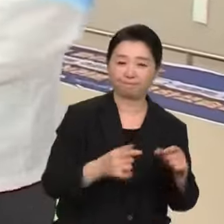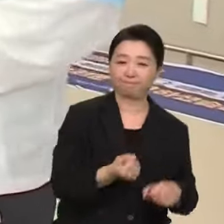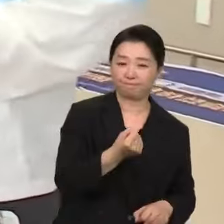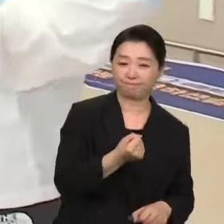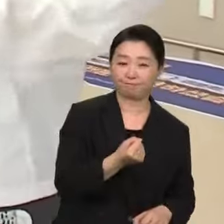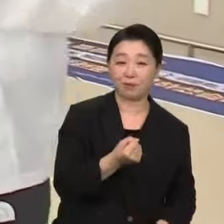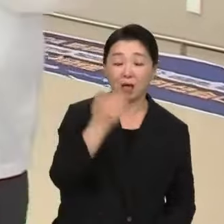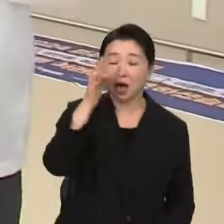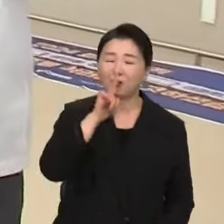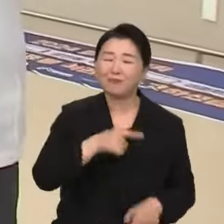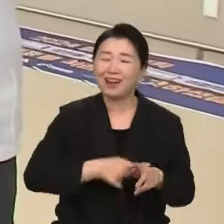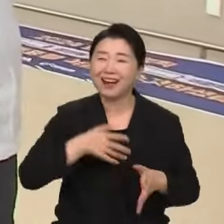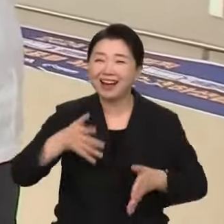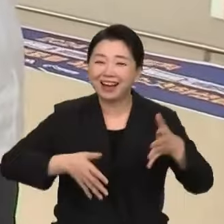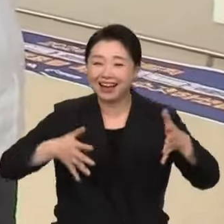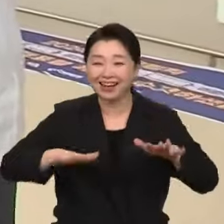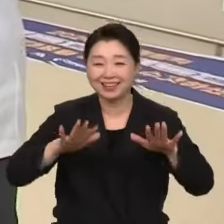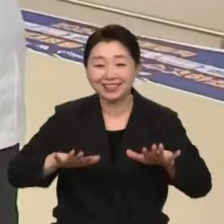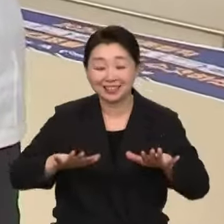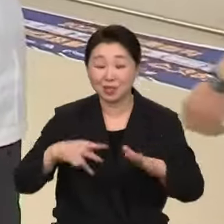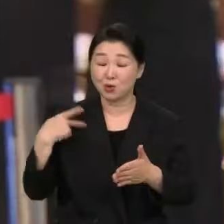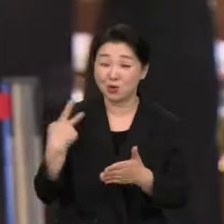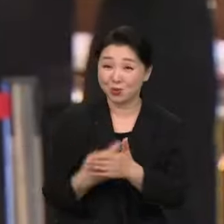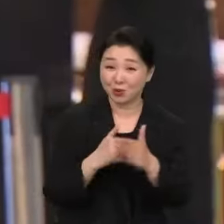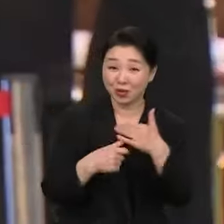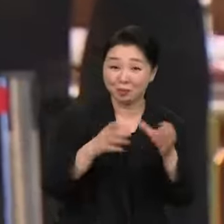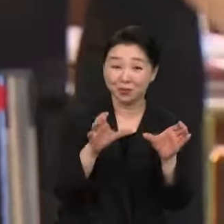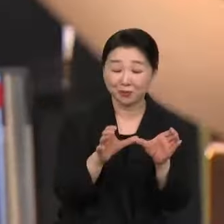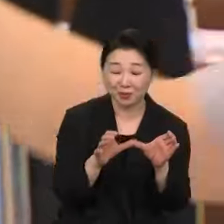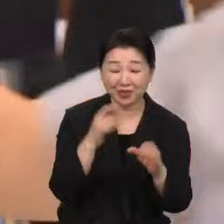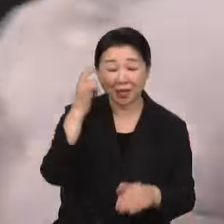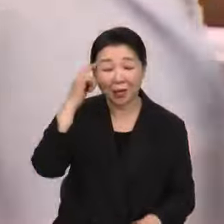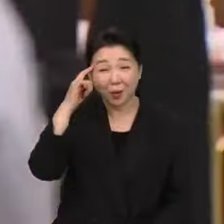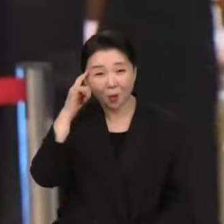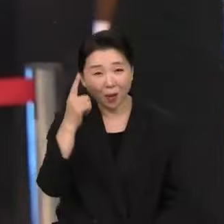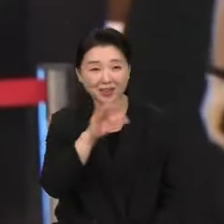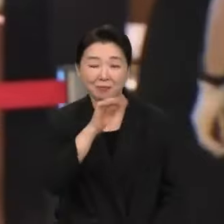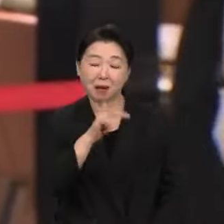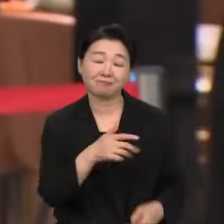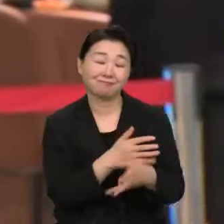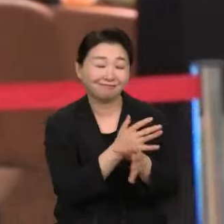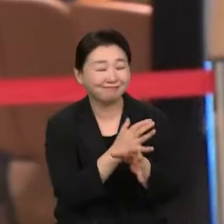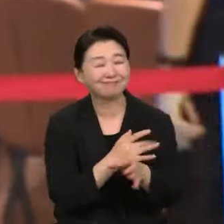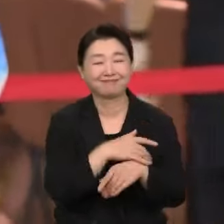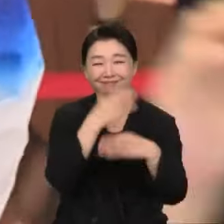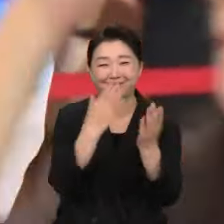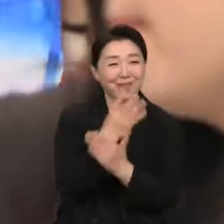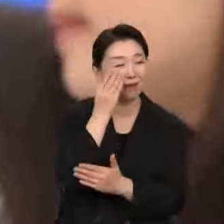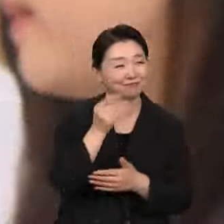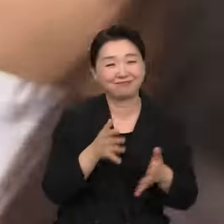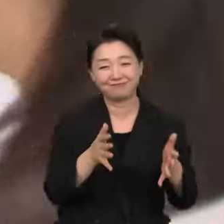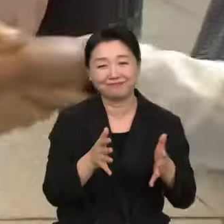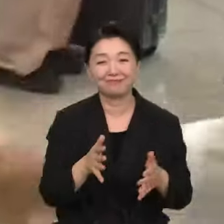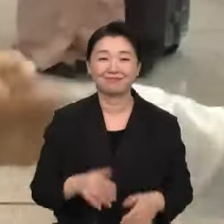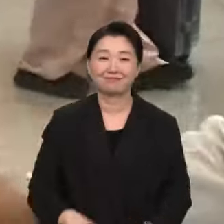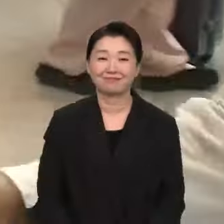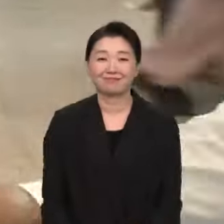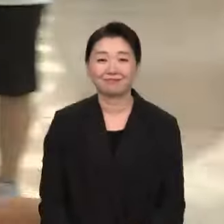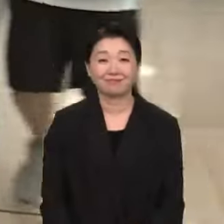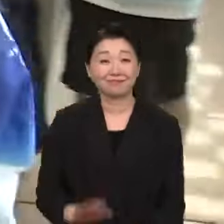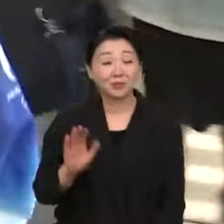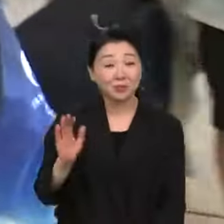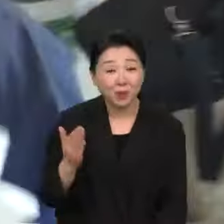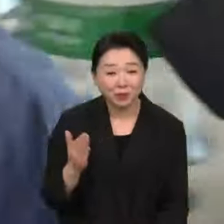처음엔 우리말도 서툴렀는데 이젠 유도 대표팀에선 김하윤과 장난도 치며 모든 게 친숙해졌습니다.